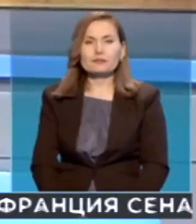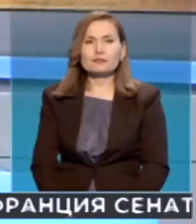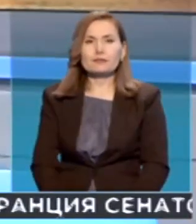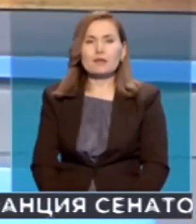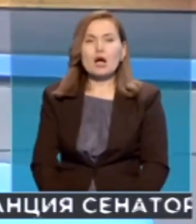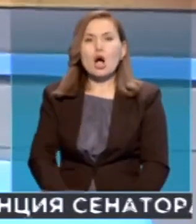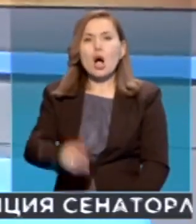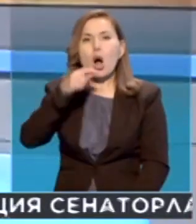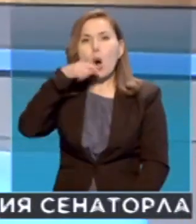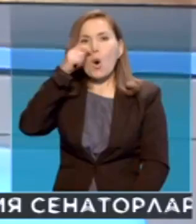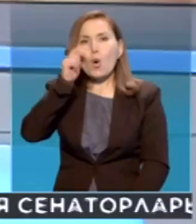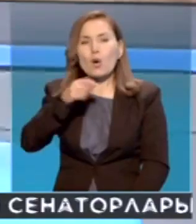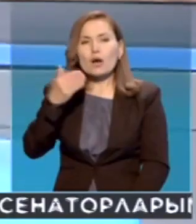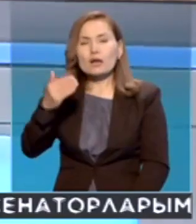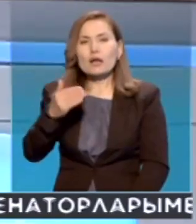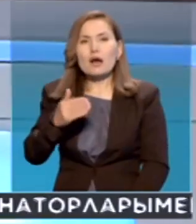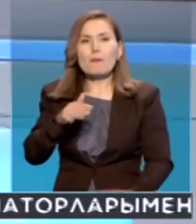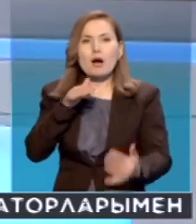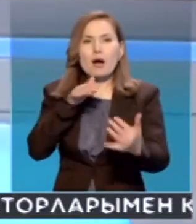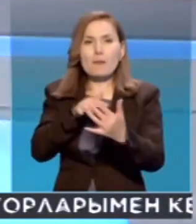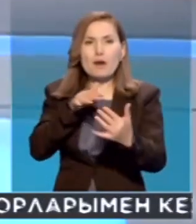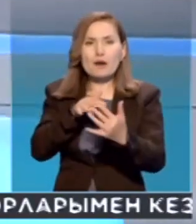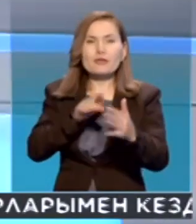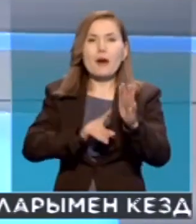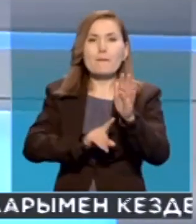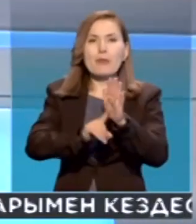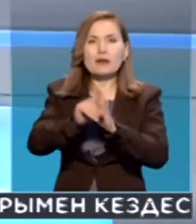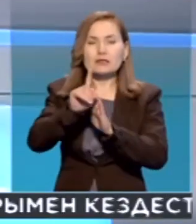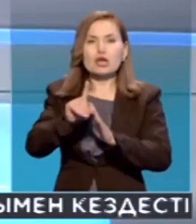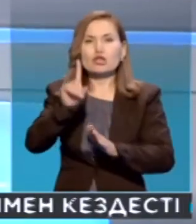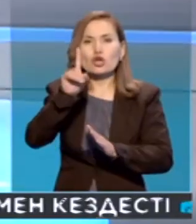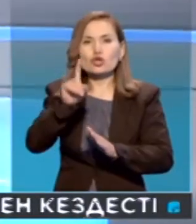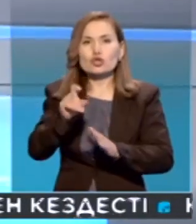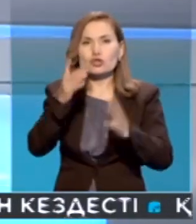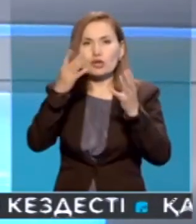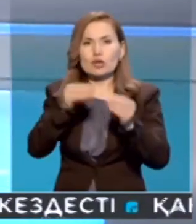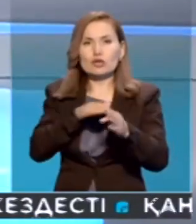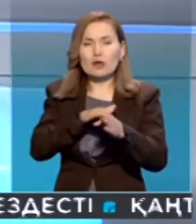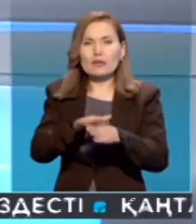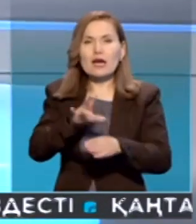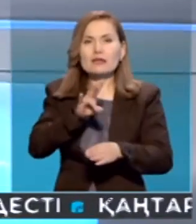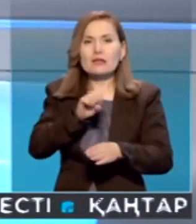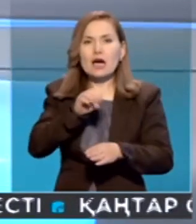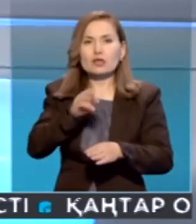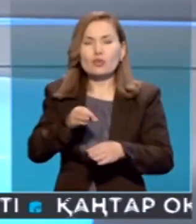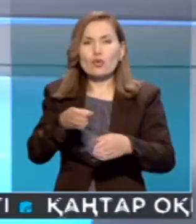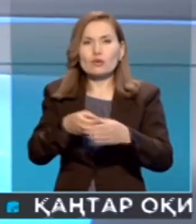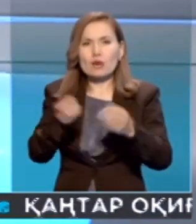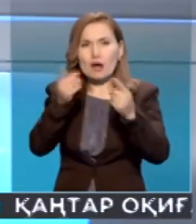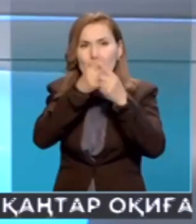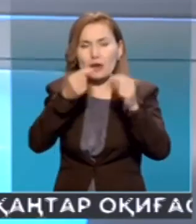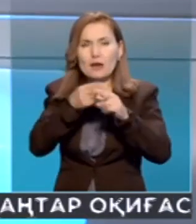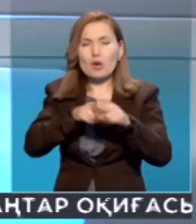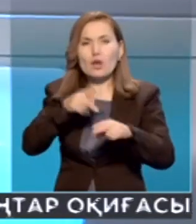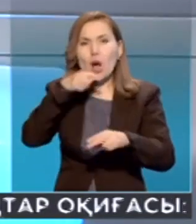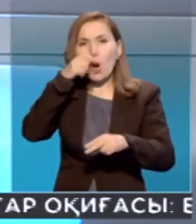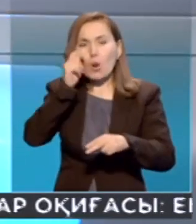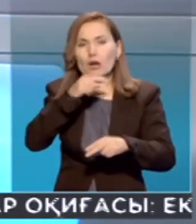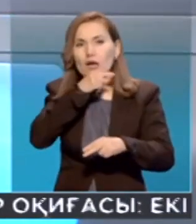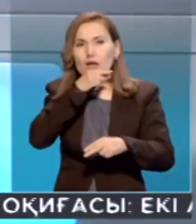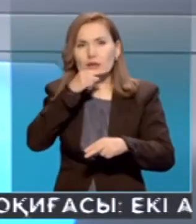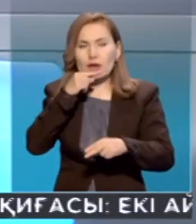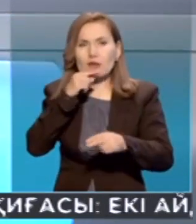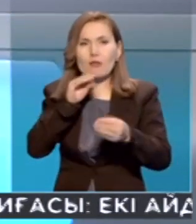Жақынан бірер хабар, Украинадағы қарулы қақтығыстың басталғанына 100 күн толды. НАТО-ның болжамынша бұл шайқас екі жақ әбден